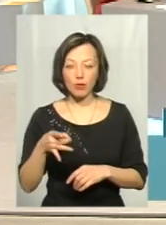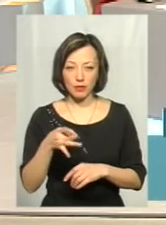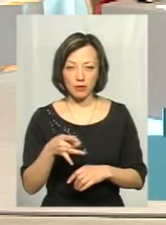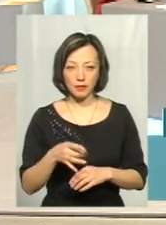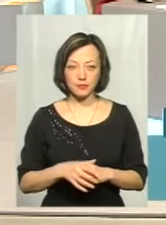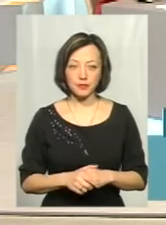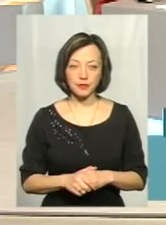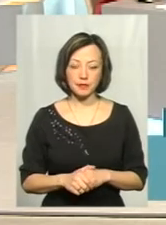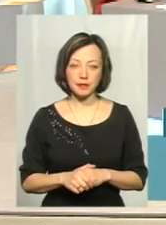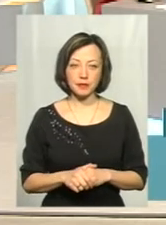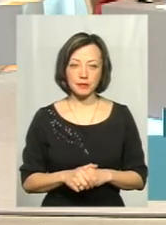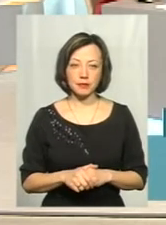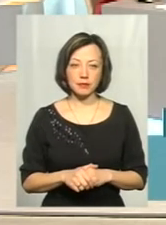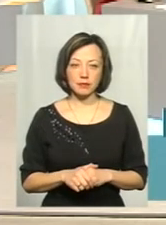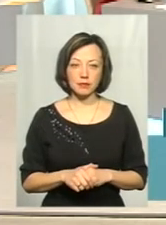області.